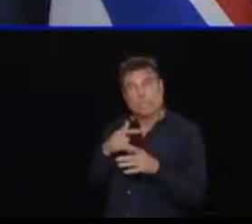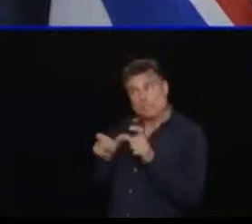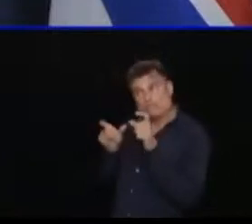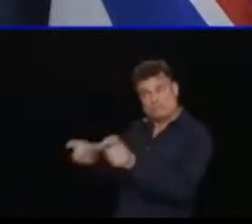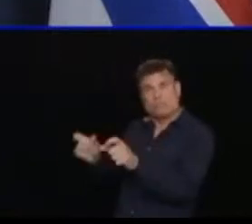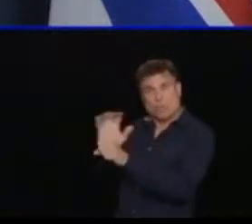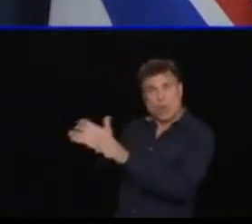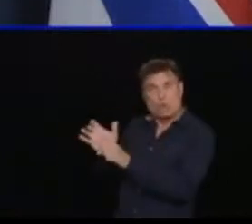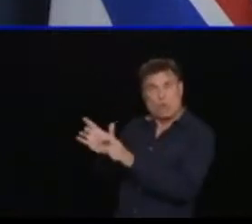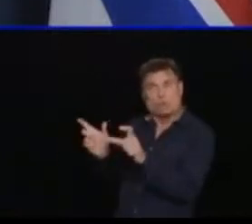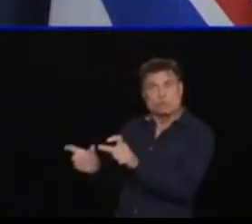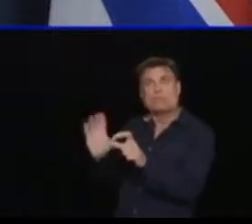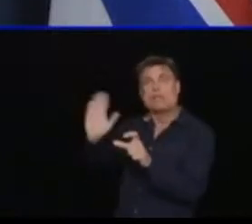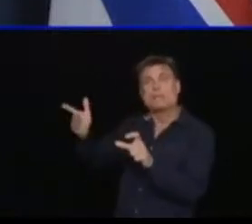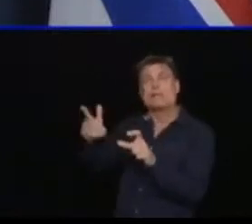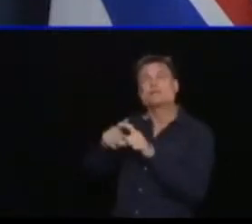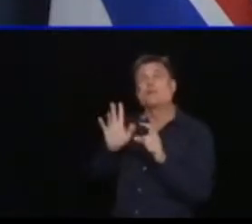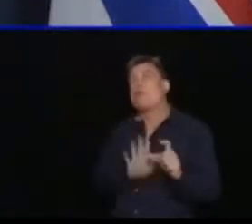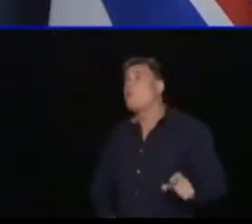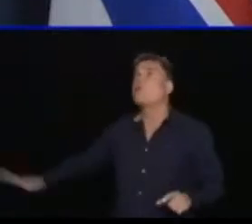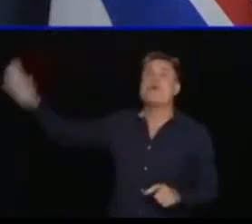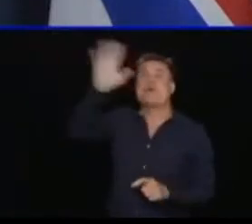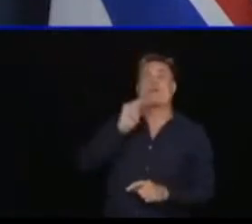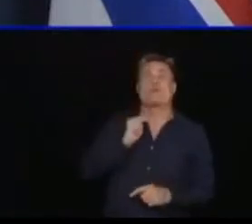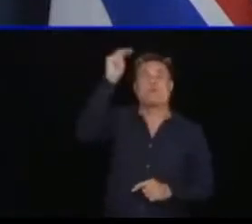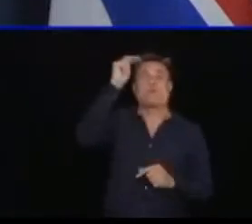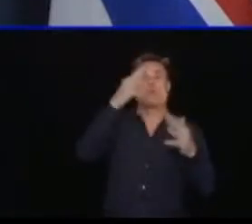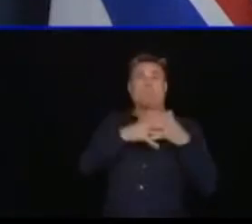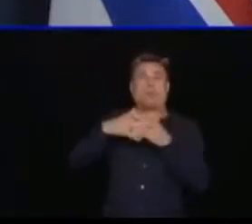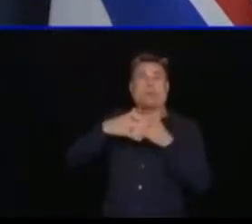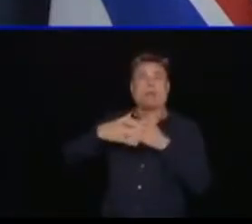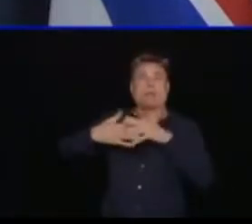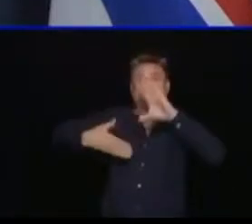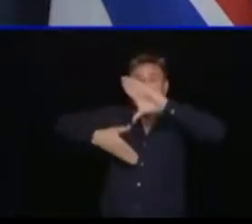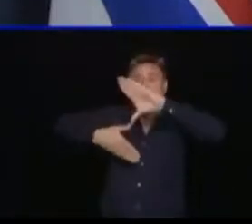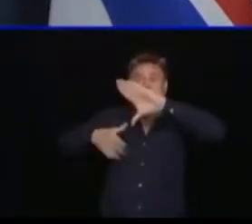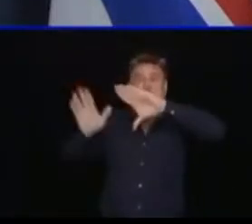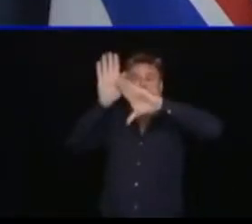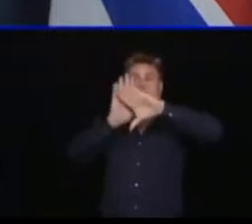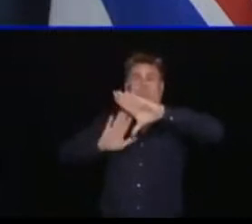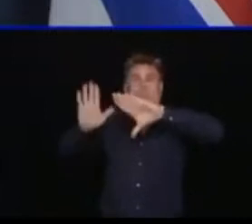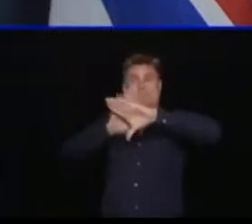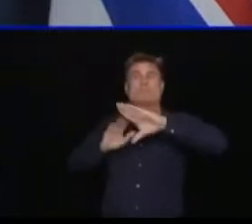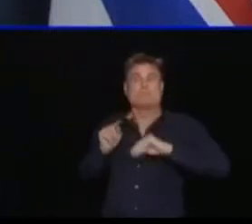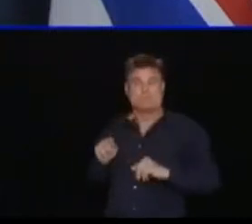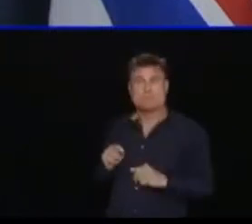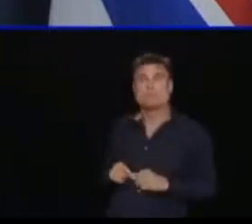们还是比较成功的，大家没有很大的感染情况。